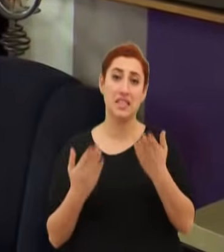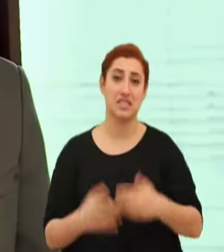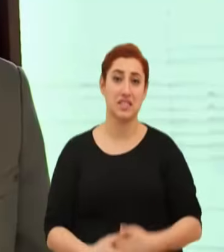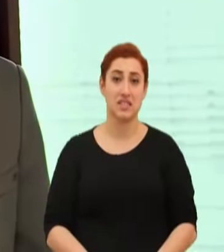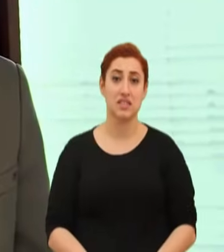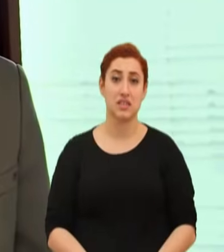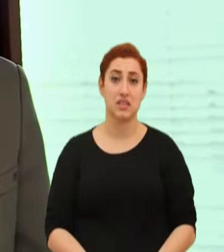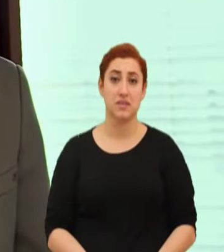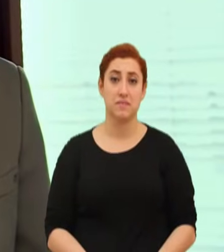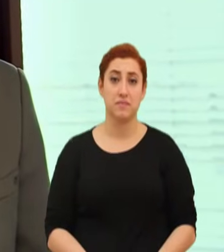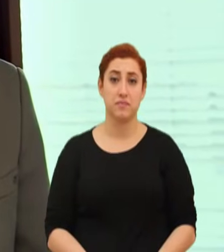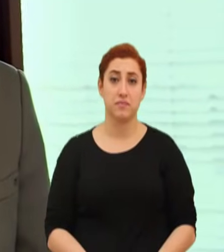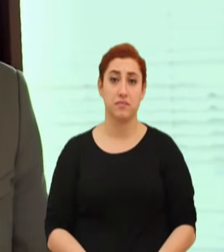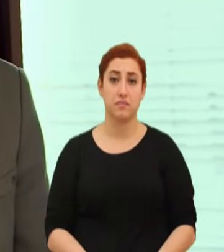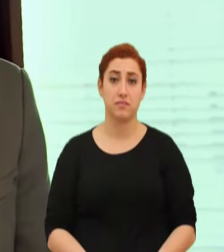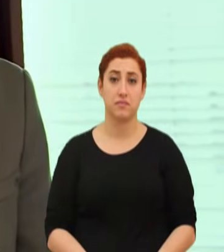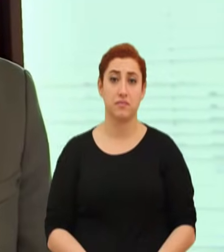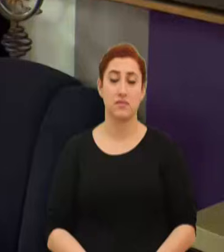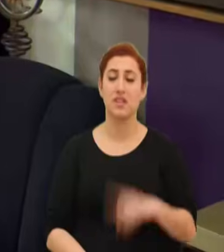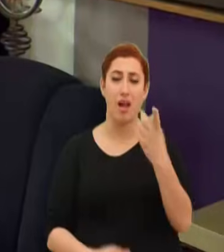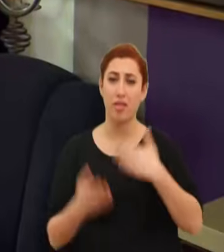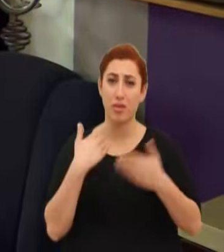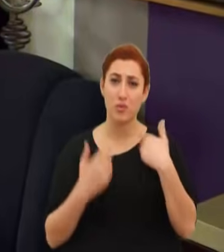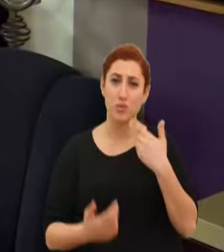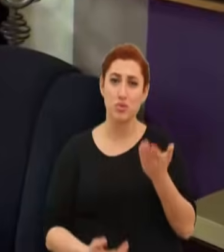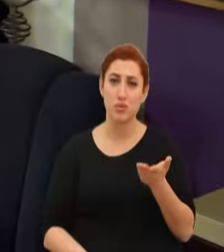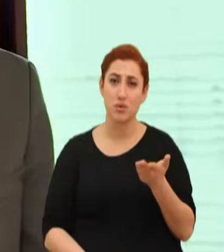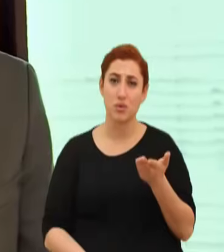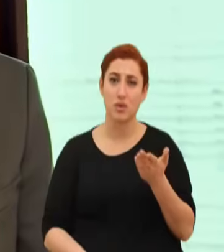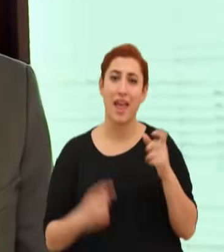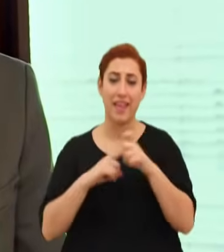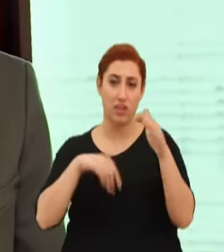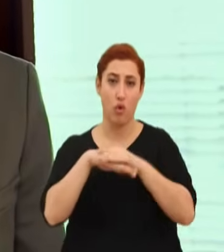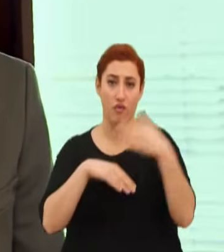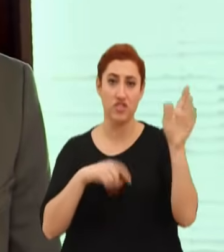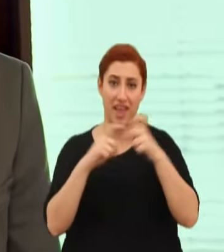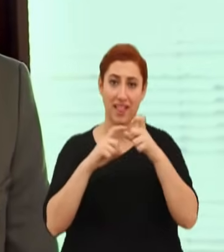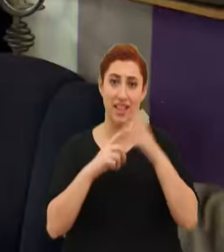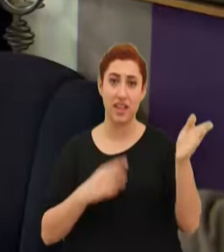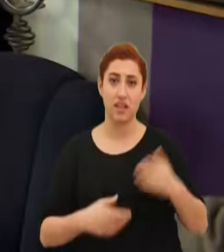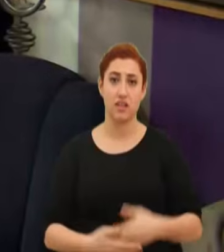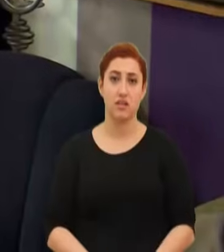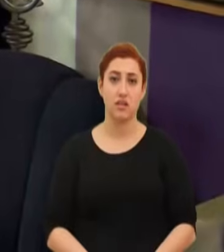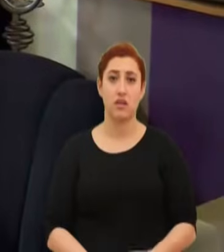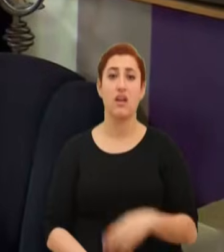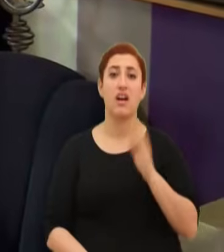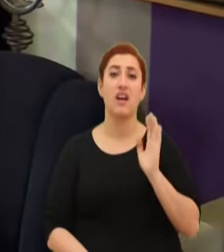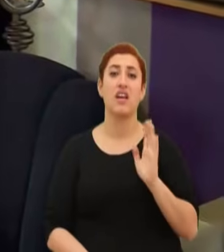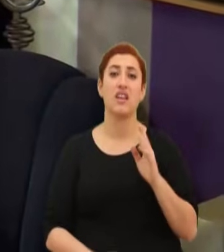değilsinizdir. Ne anlatıyorsun sen bana ya? Engin kovulacak. Engin, Engin.